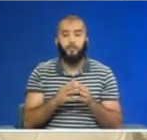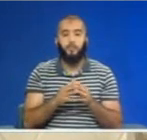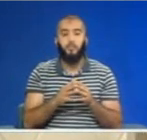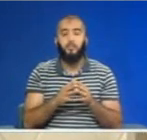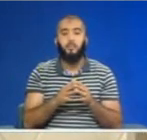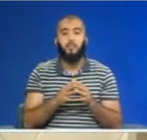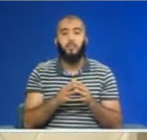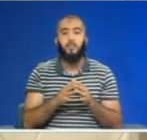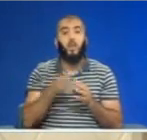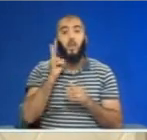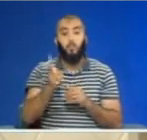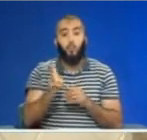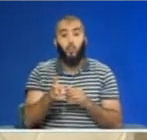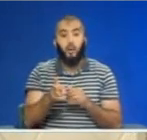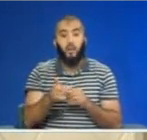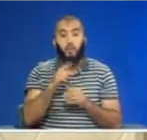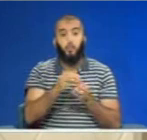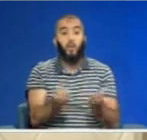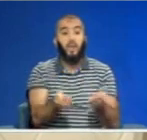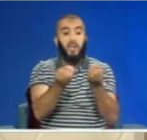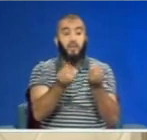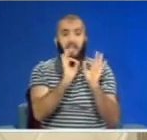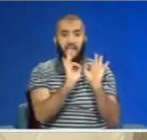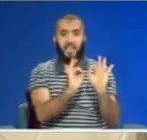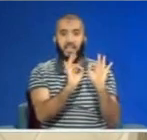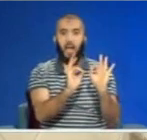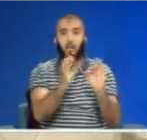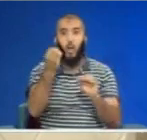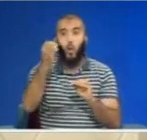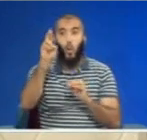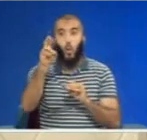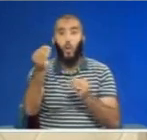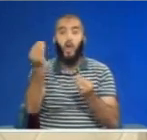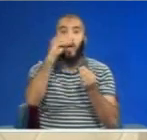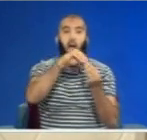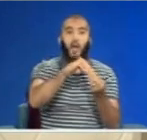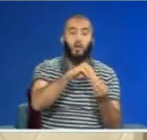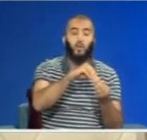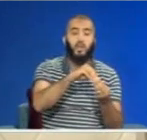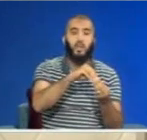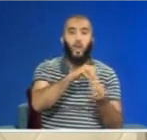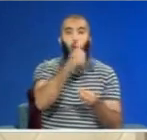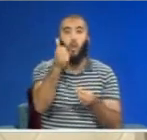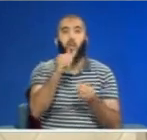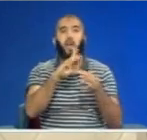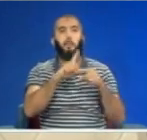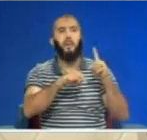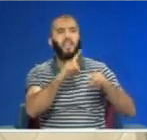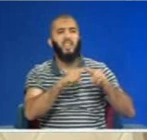نعم. قال معناها الوزن الصحيح للذهب الذي وضيفت إليه مادة أخرى لتماسكه